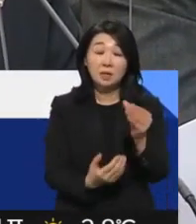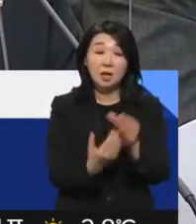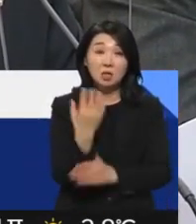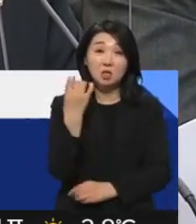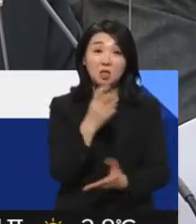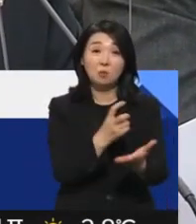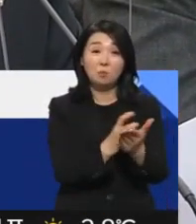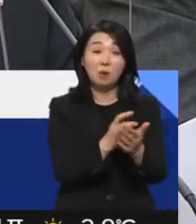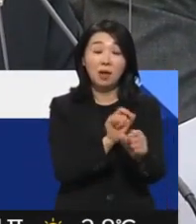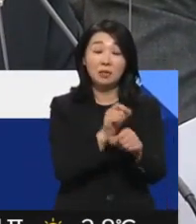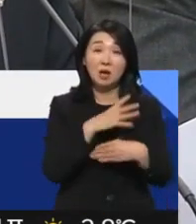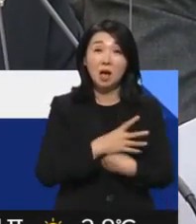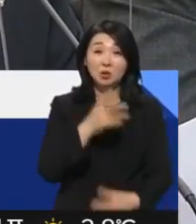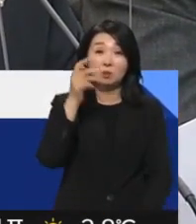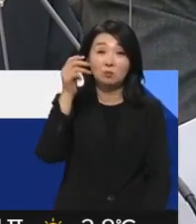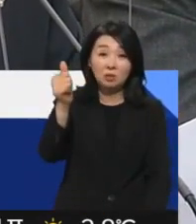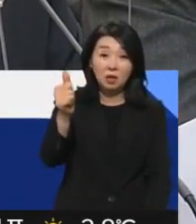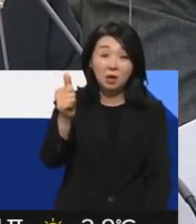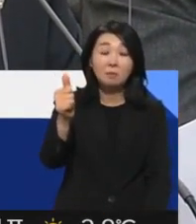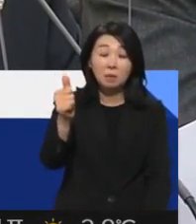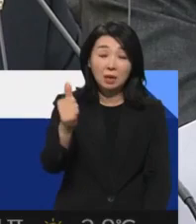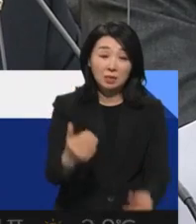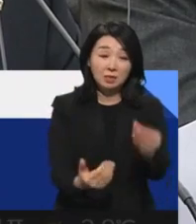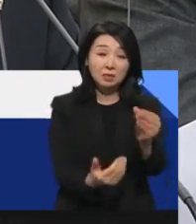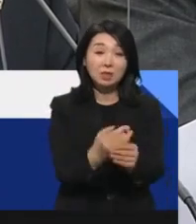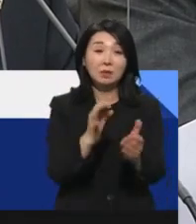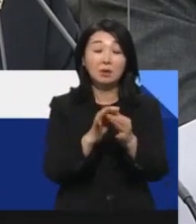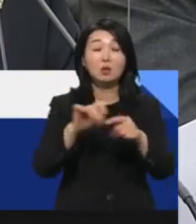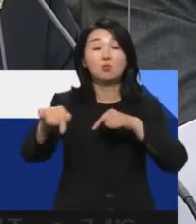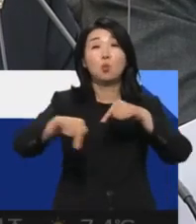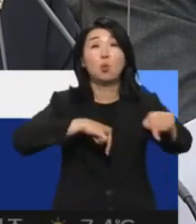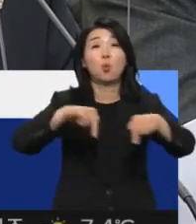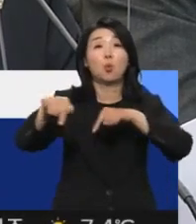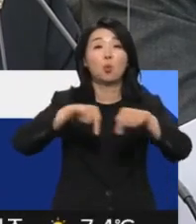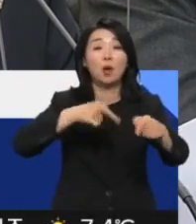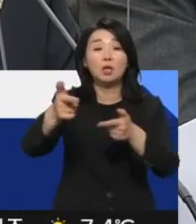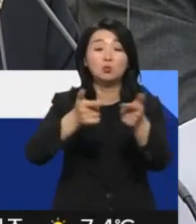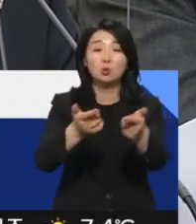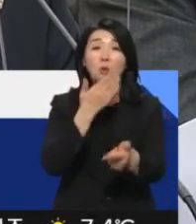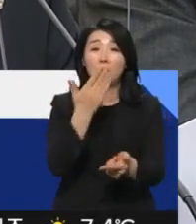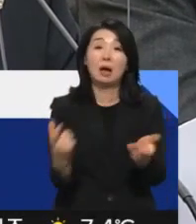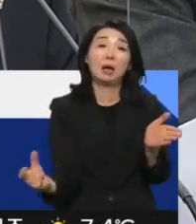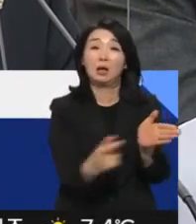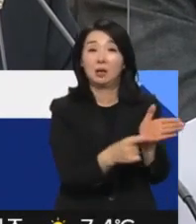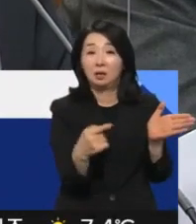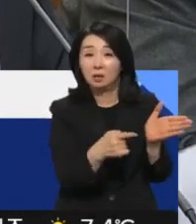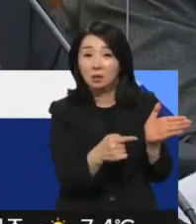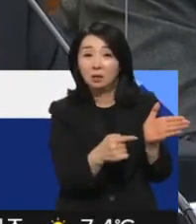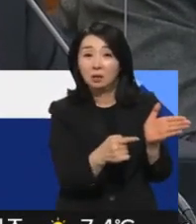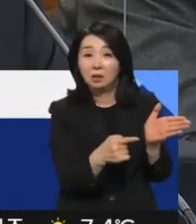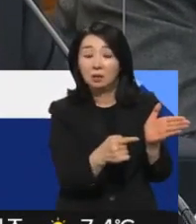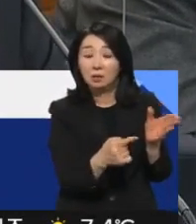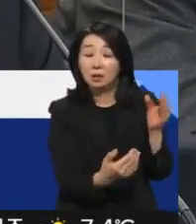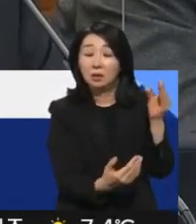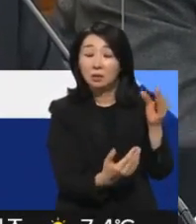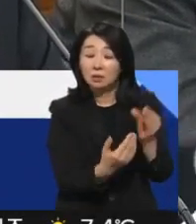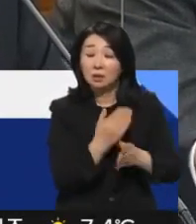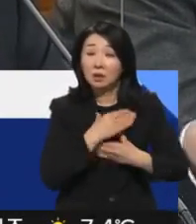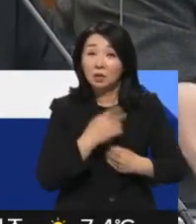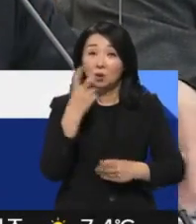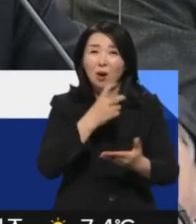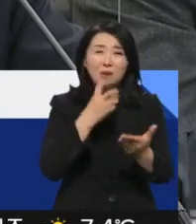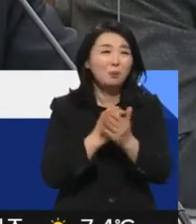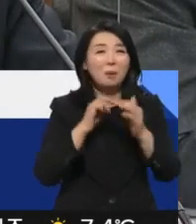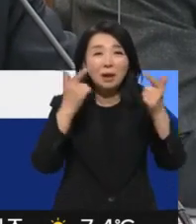재난안전기본법상 행안부 장관이 재난에 대해서 총괄 조정을 한다고 그렇게 규정이 되어 있습니다. 재난안전관리법을 얘기하는